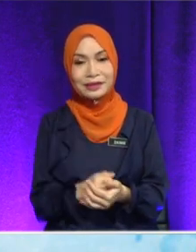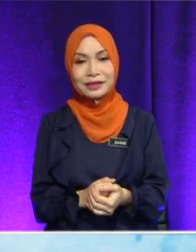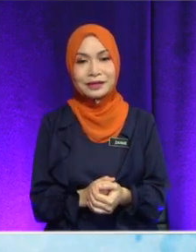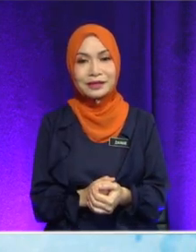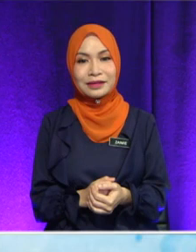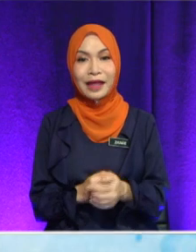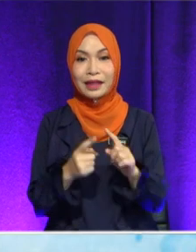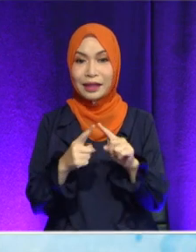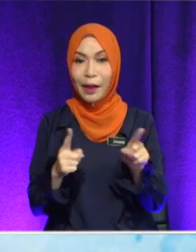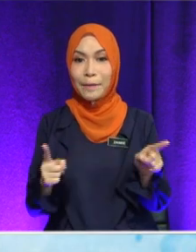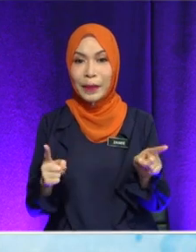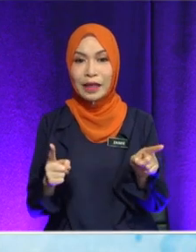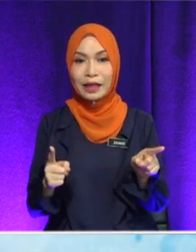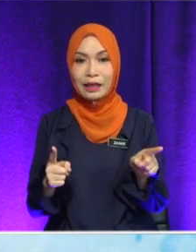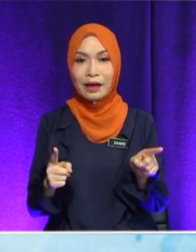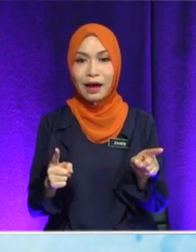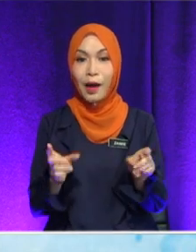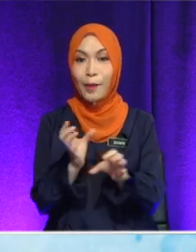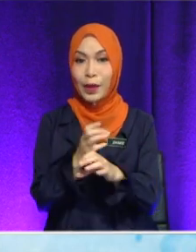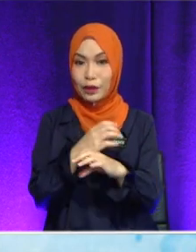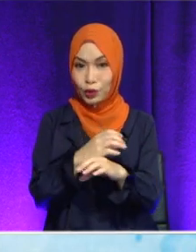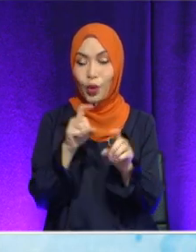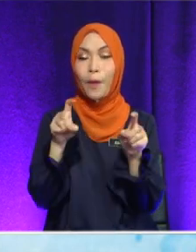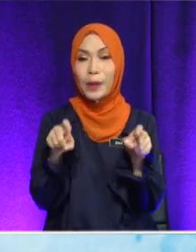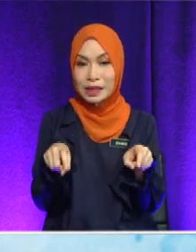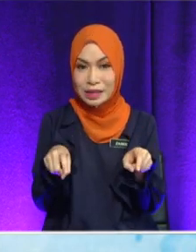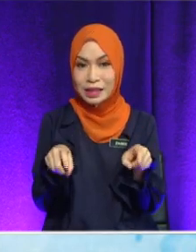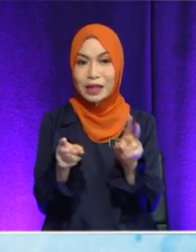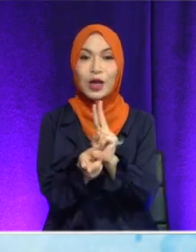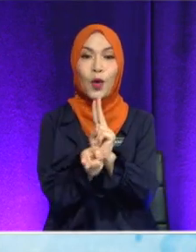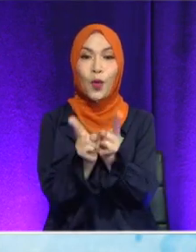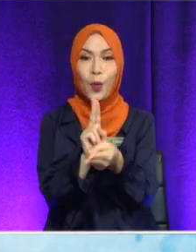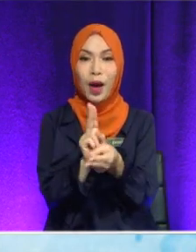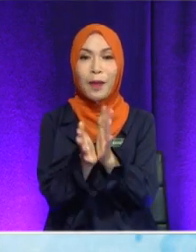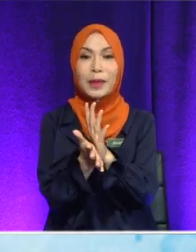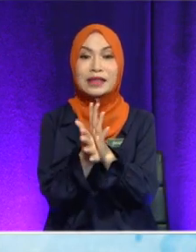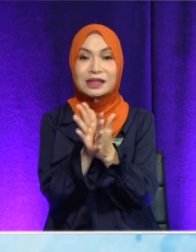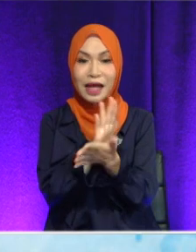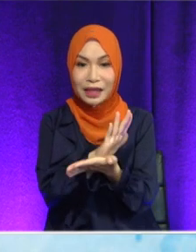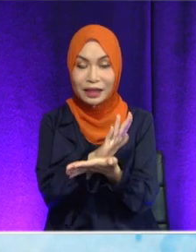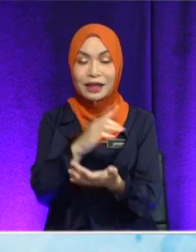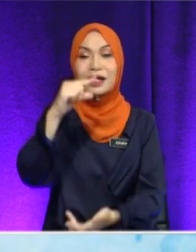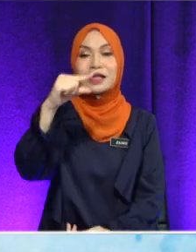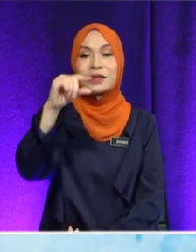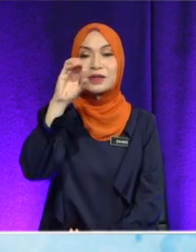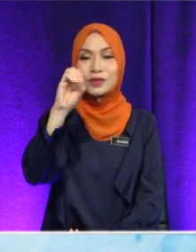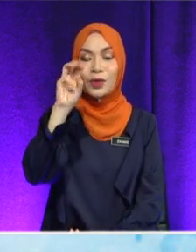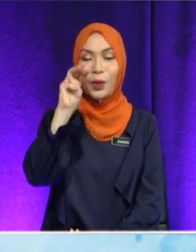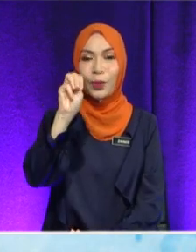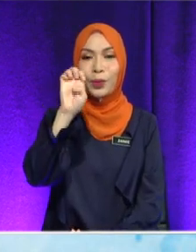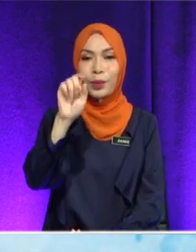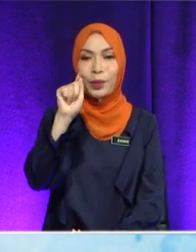debunya konsepnya adalah bentuk ini lukisan itu Ya kita akan menghasilkan tuh dia seolah-olah macam